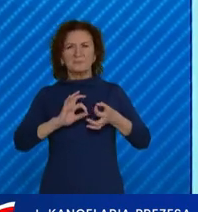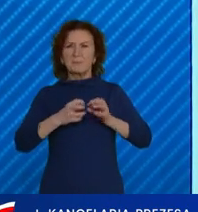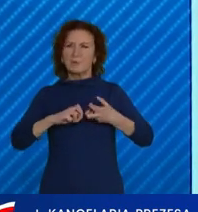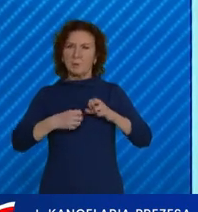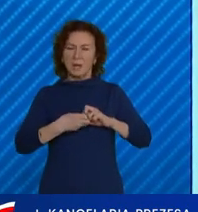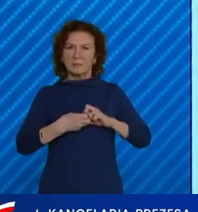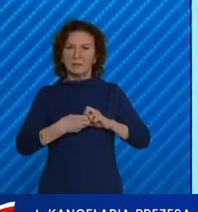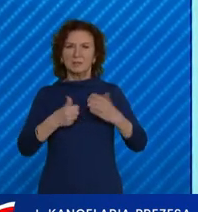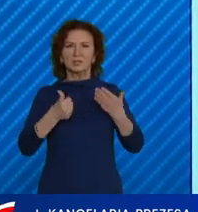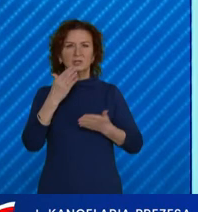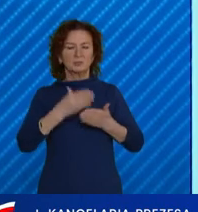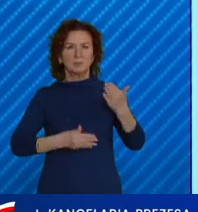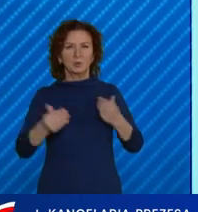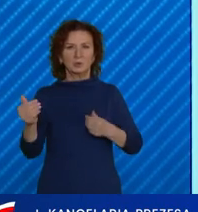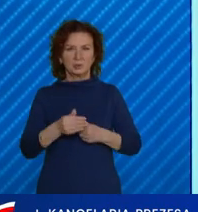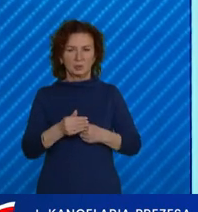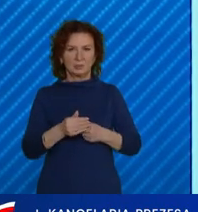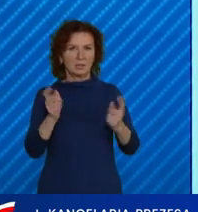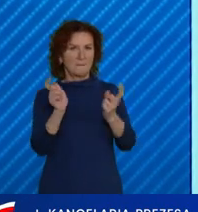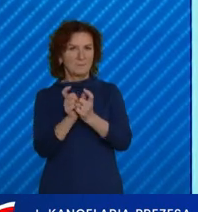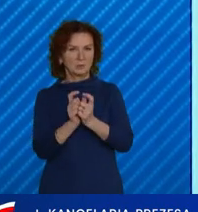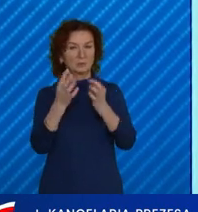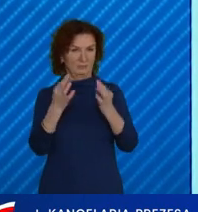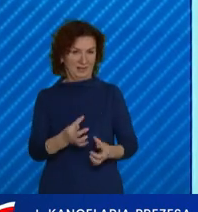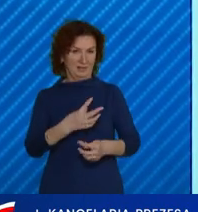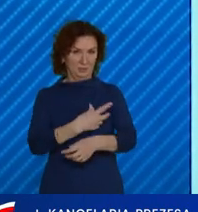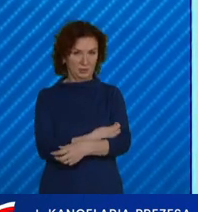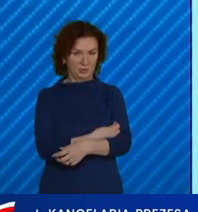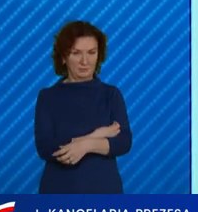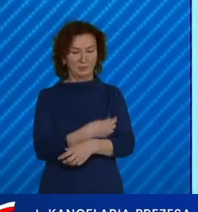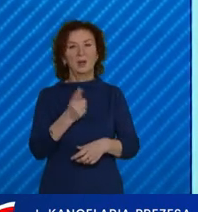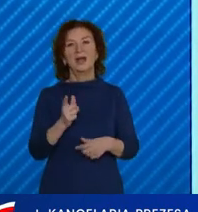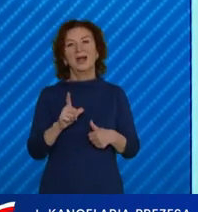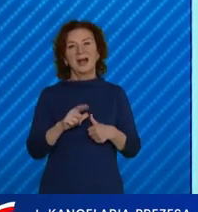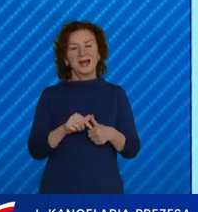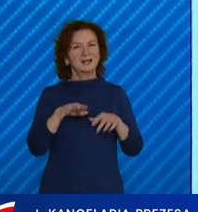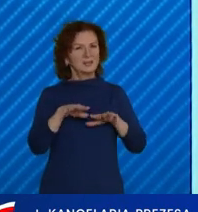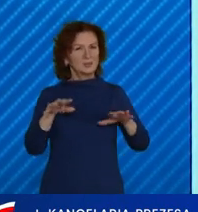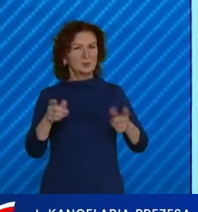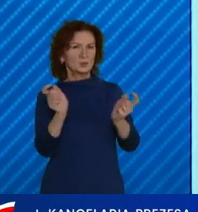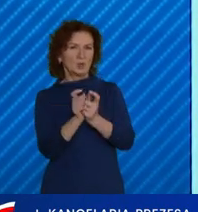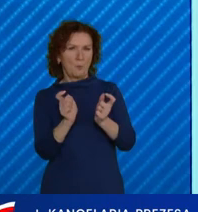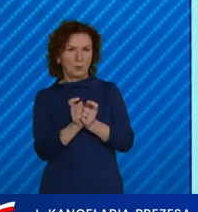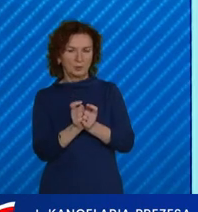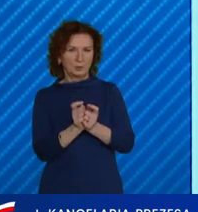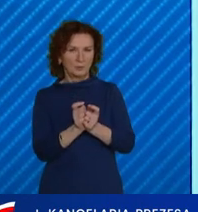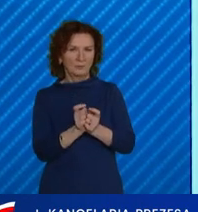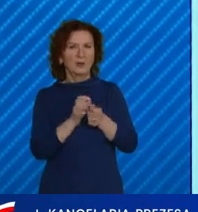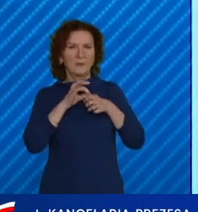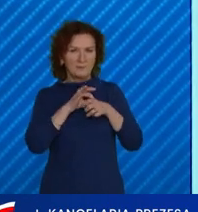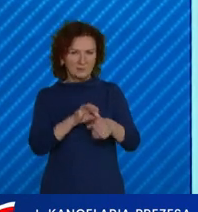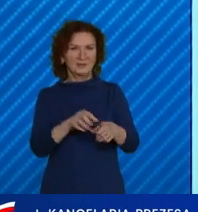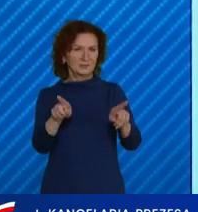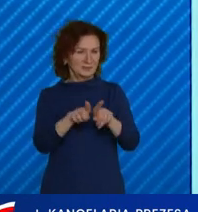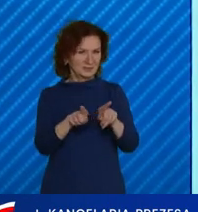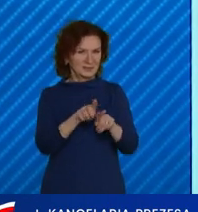szczepią, a w liczbie tych 6,5 tysiąca punktów jest naprawdę bardzo wiele punktów, które są prowadzone przez samorządy